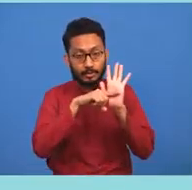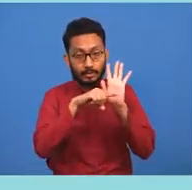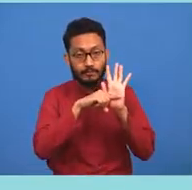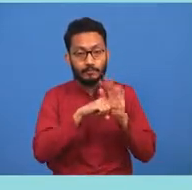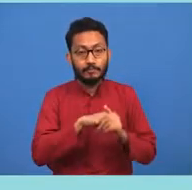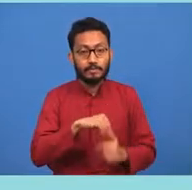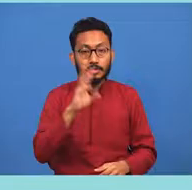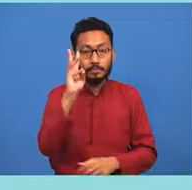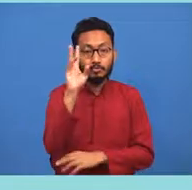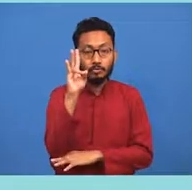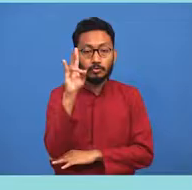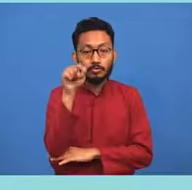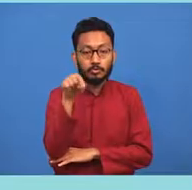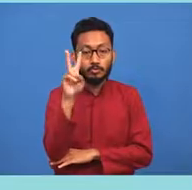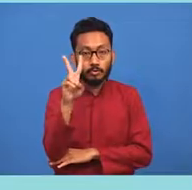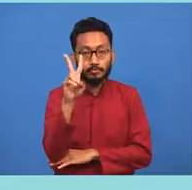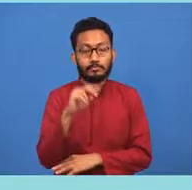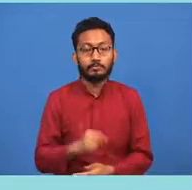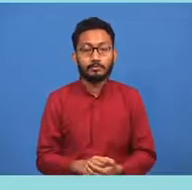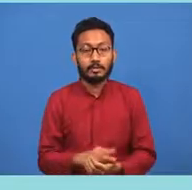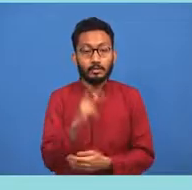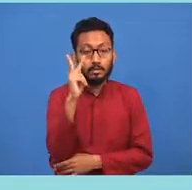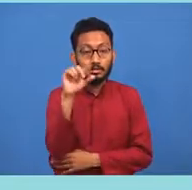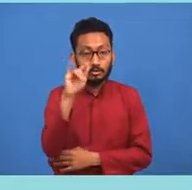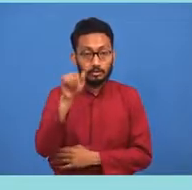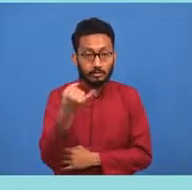67.2 kilojoule per mol.